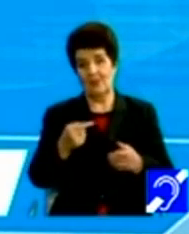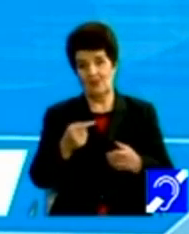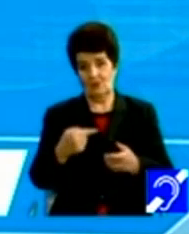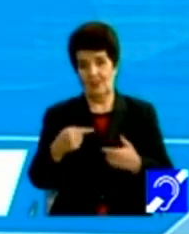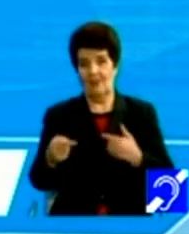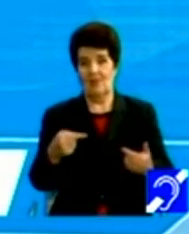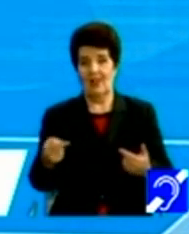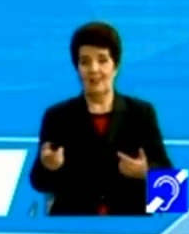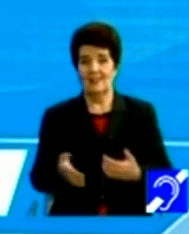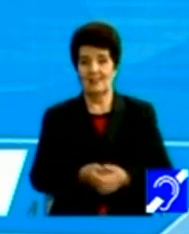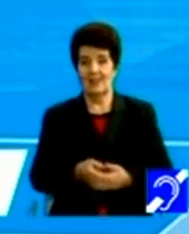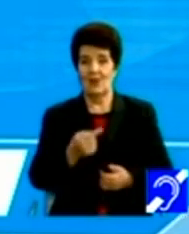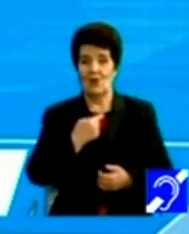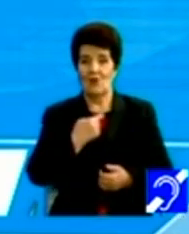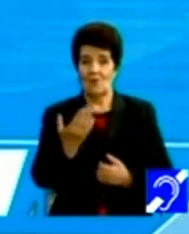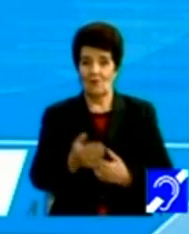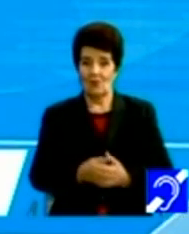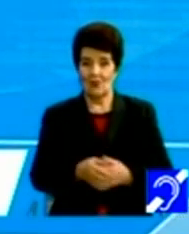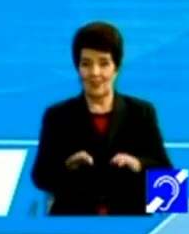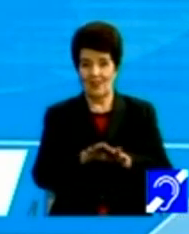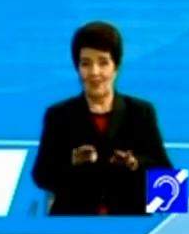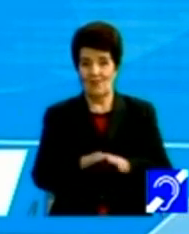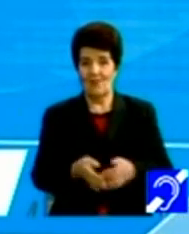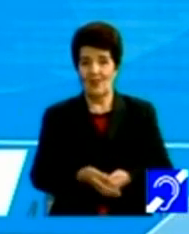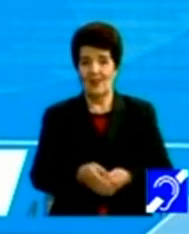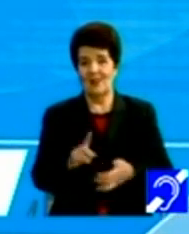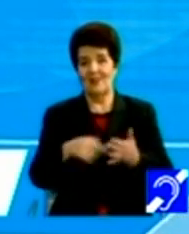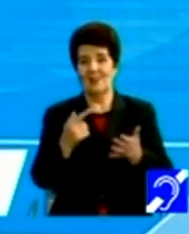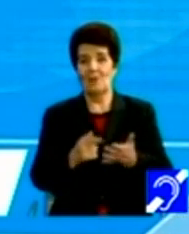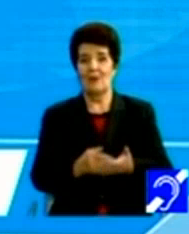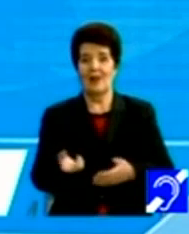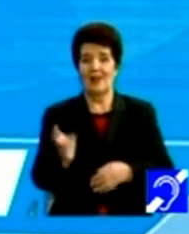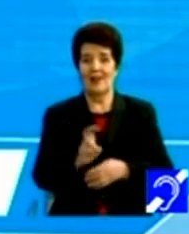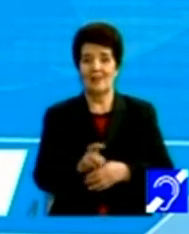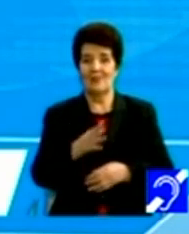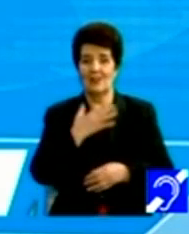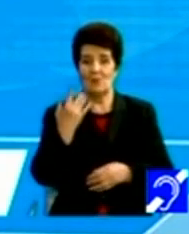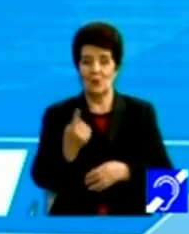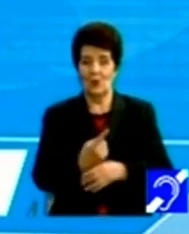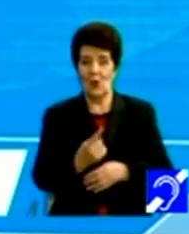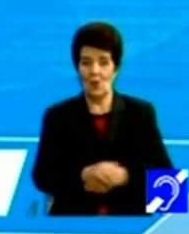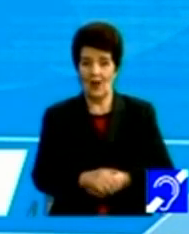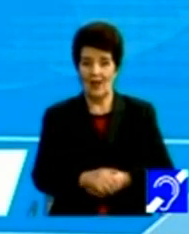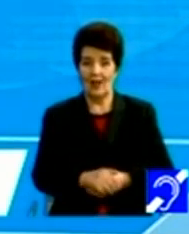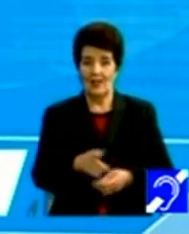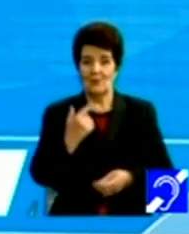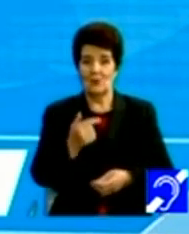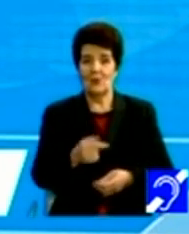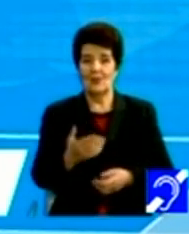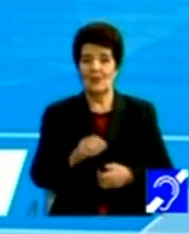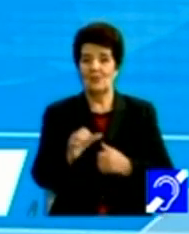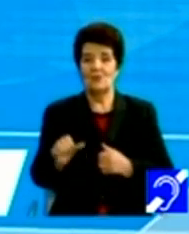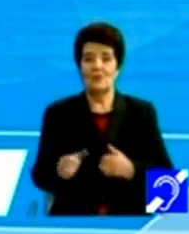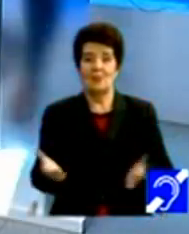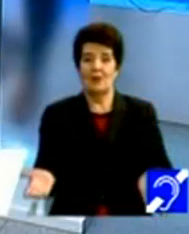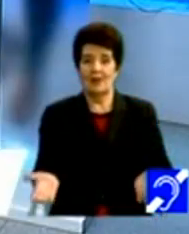sunteți Otova, sunteți la fel, atunci întrebarea care vine de multe ori pe buzele multora, de ce candidat separat?